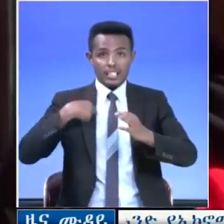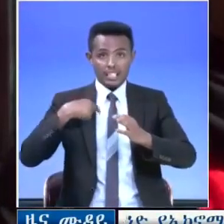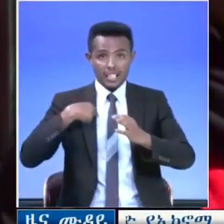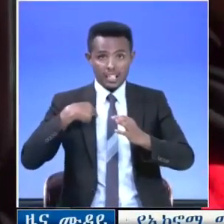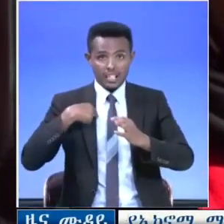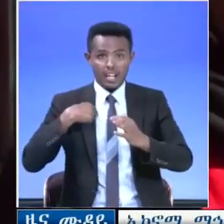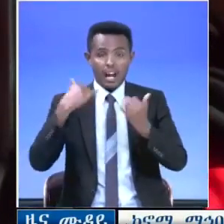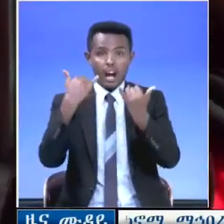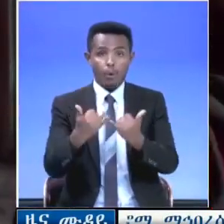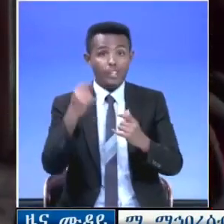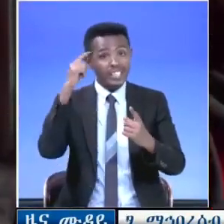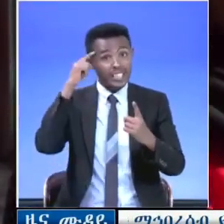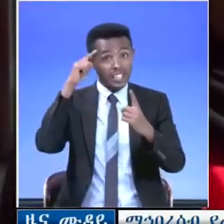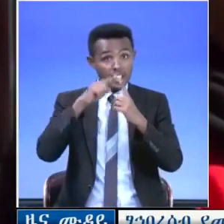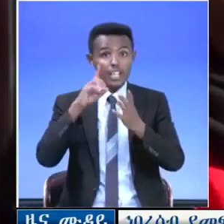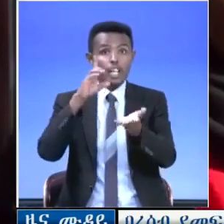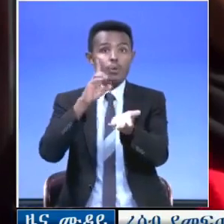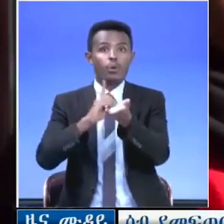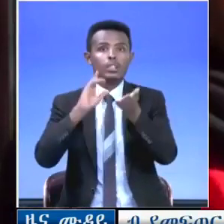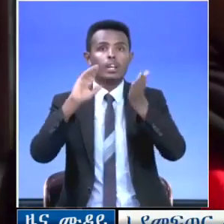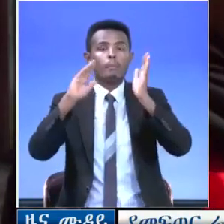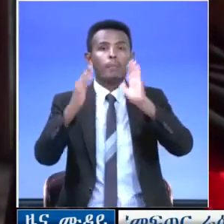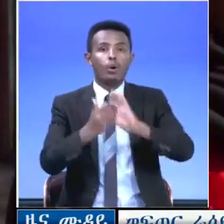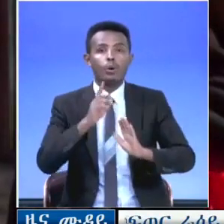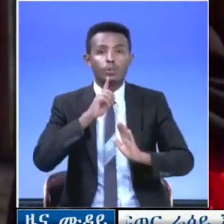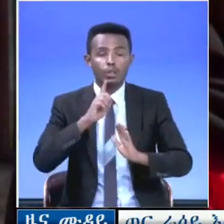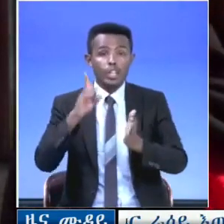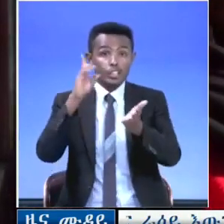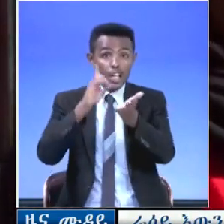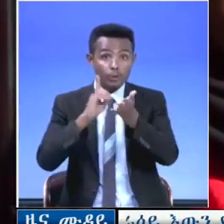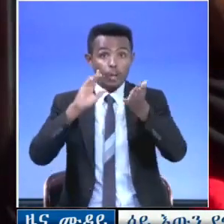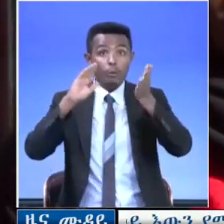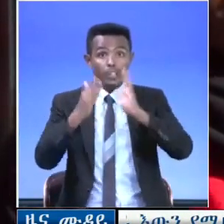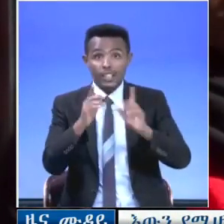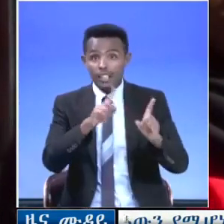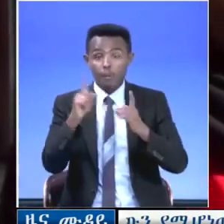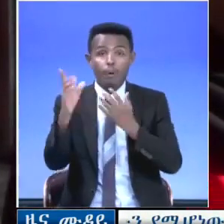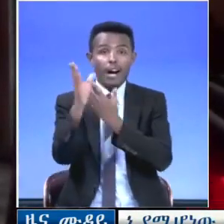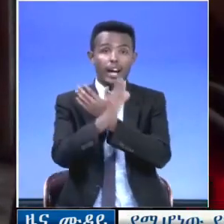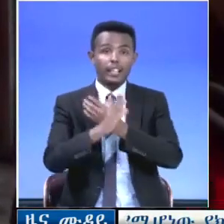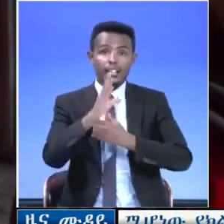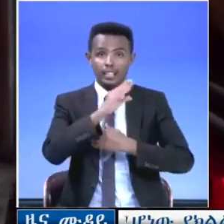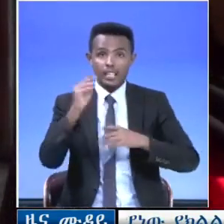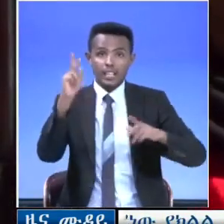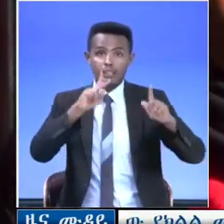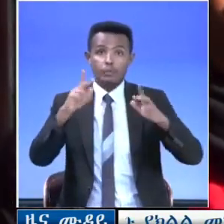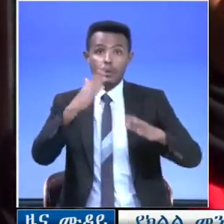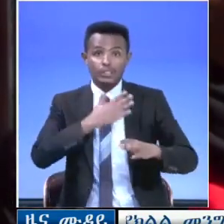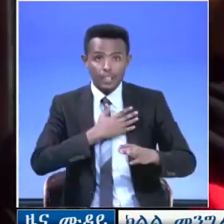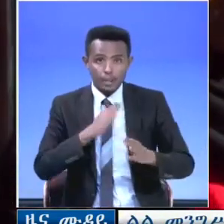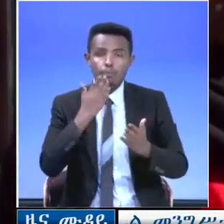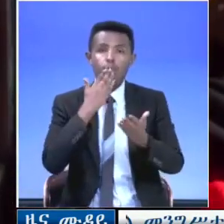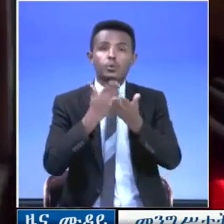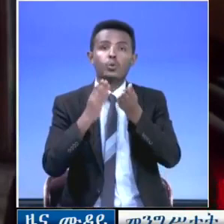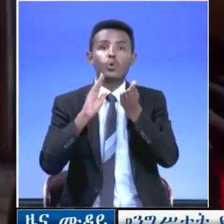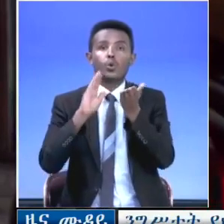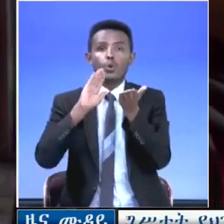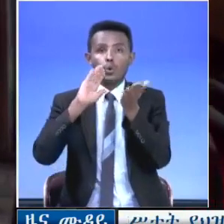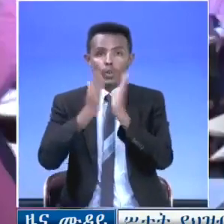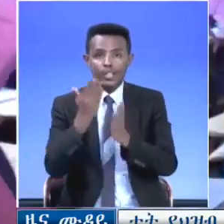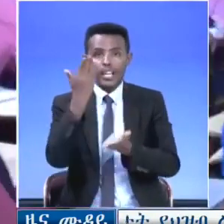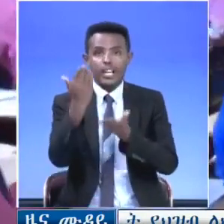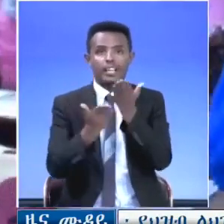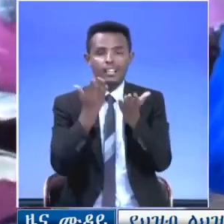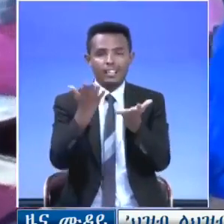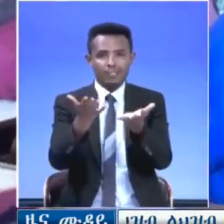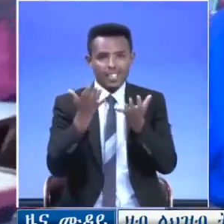አሁን ራዕይ ዶክተር መሆን ነው። ዶክተር ሆኜ ደግሞ ሀገሬና ህዝቦቼን በጥሩ ሁኔታ እንዳገለግል ፈልጋለሁ።